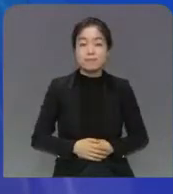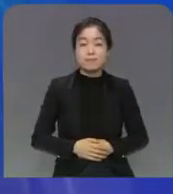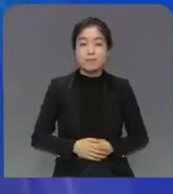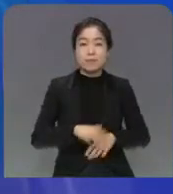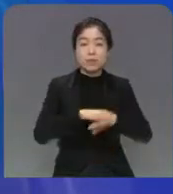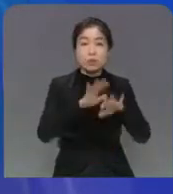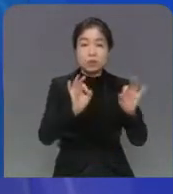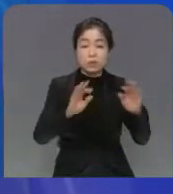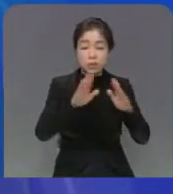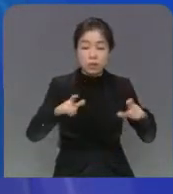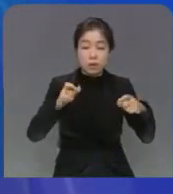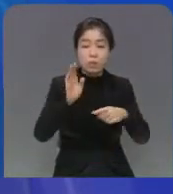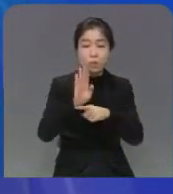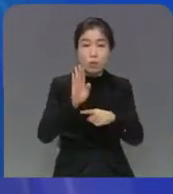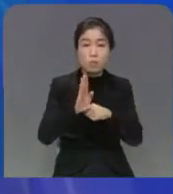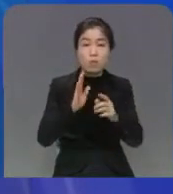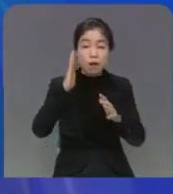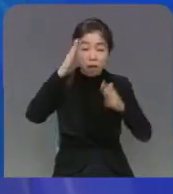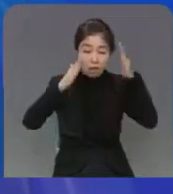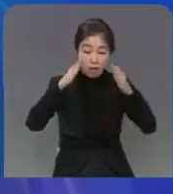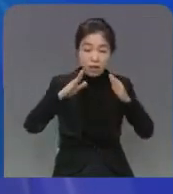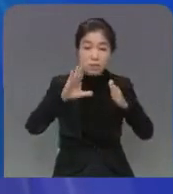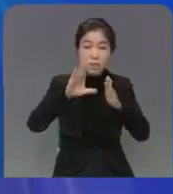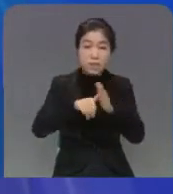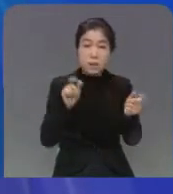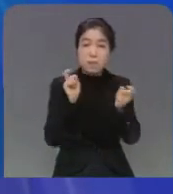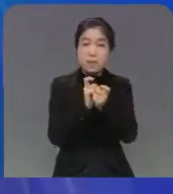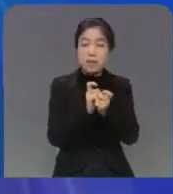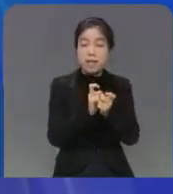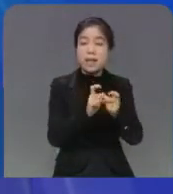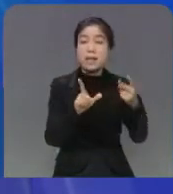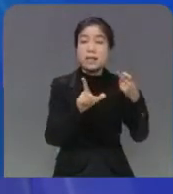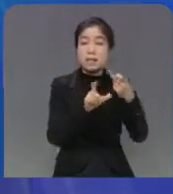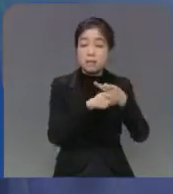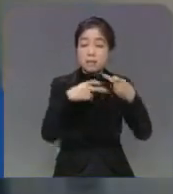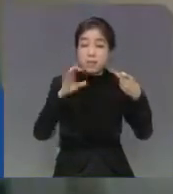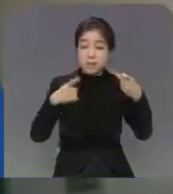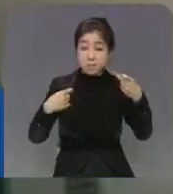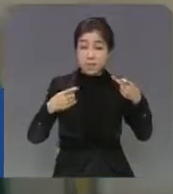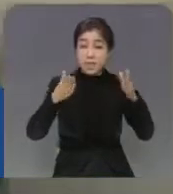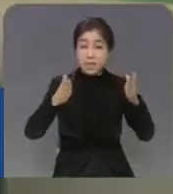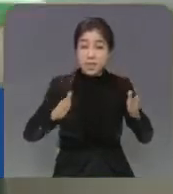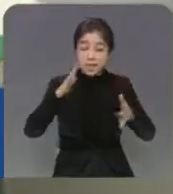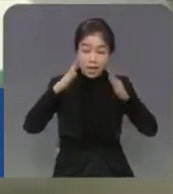농협 전남지역본부가 김장철을 맞아 다음 달 11일까지 김장철